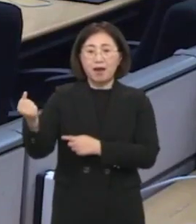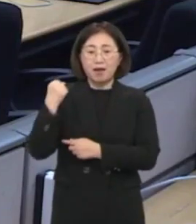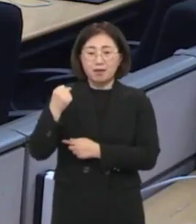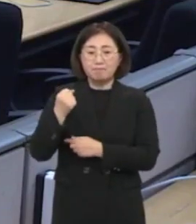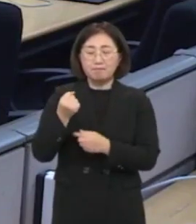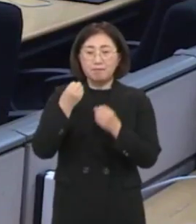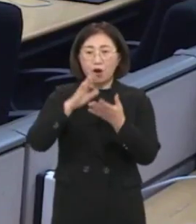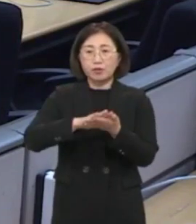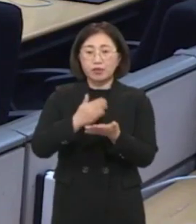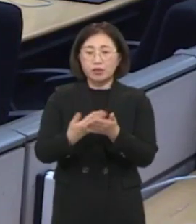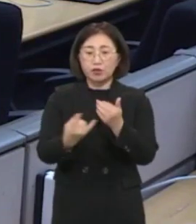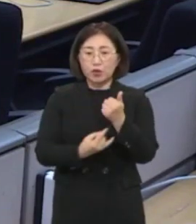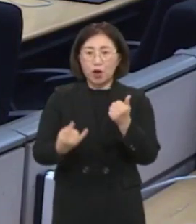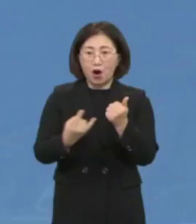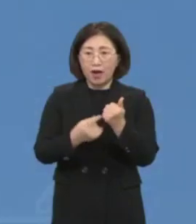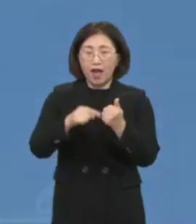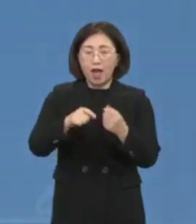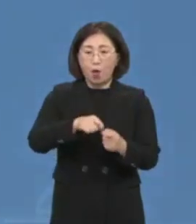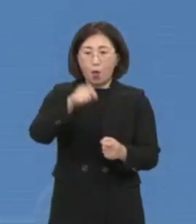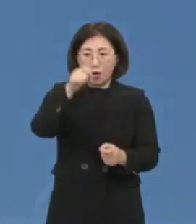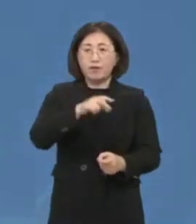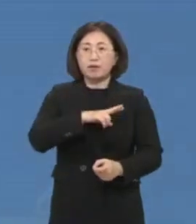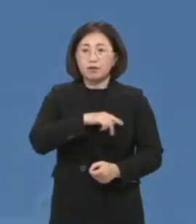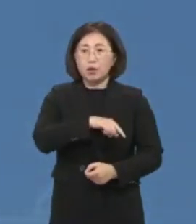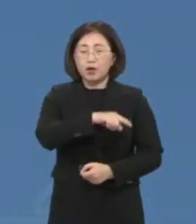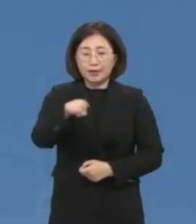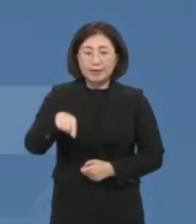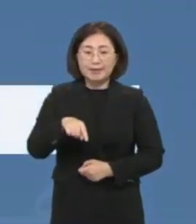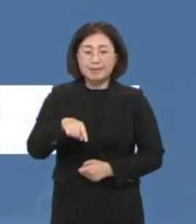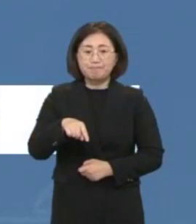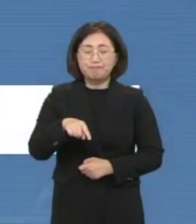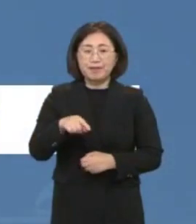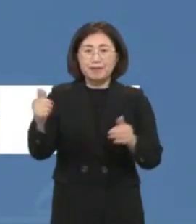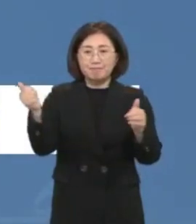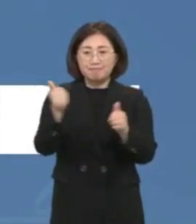혁신위원회가 띄운 다선 중진 의원들의 험지 출마 권고와 맞물려